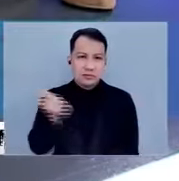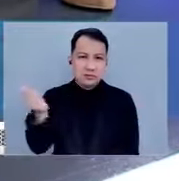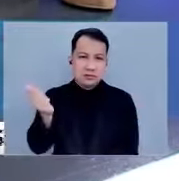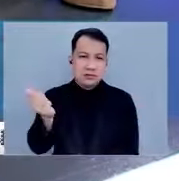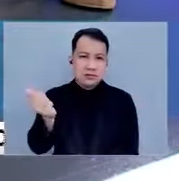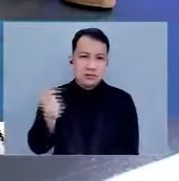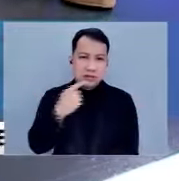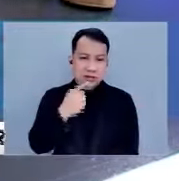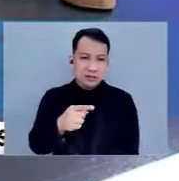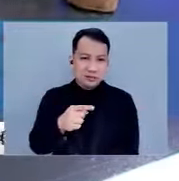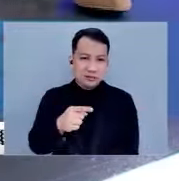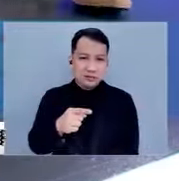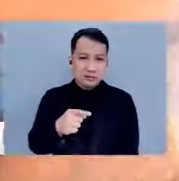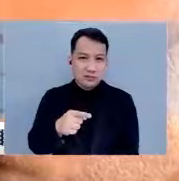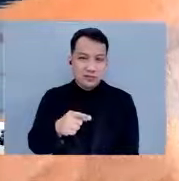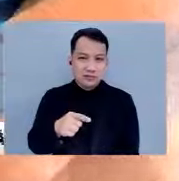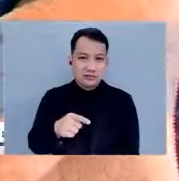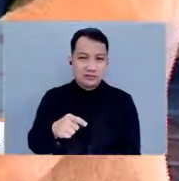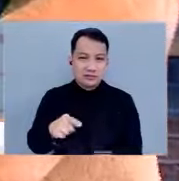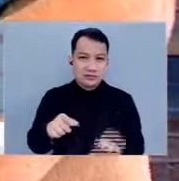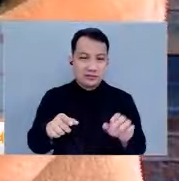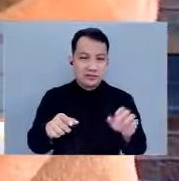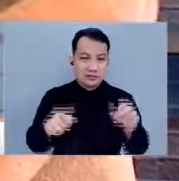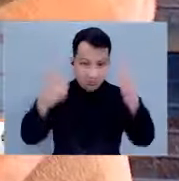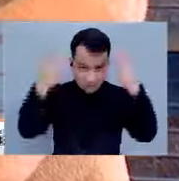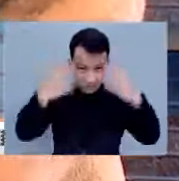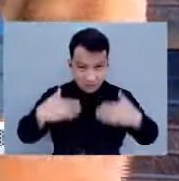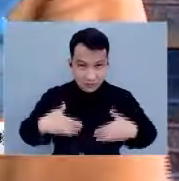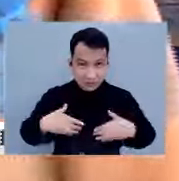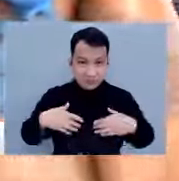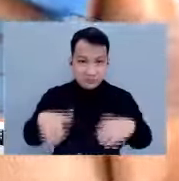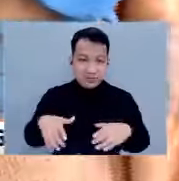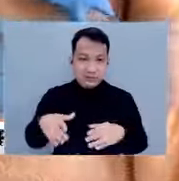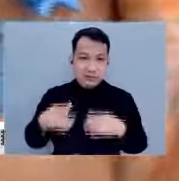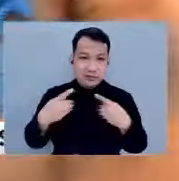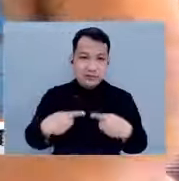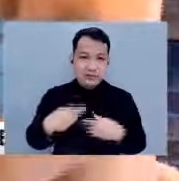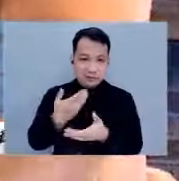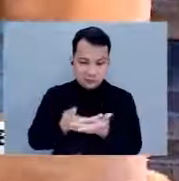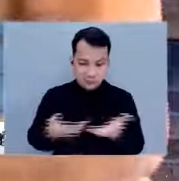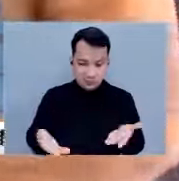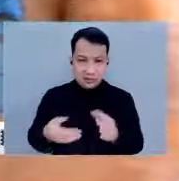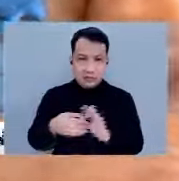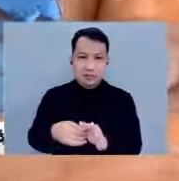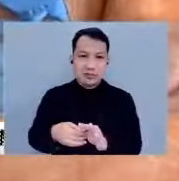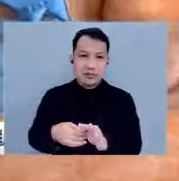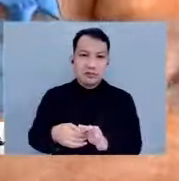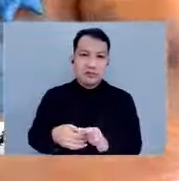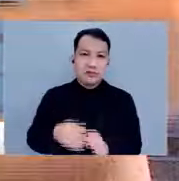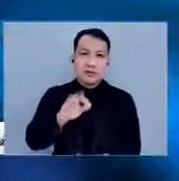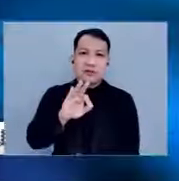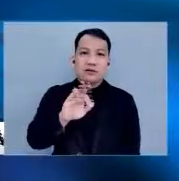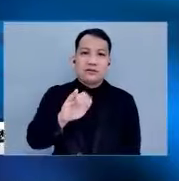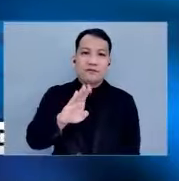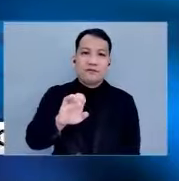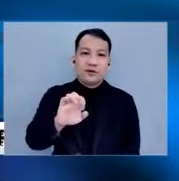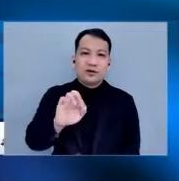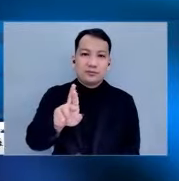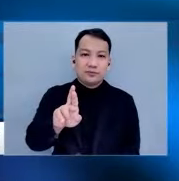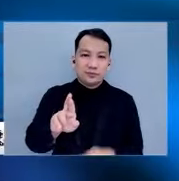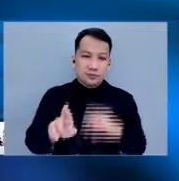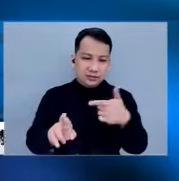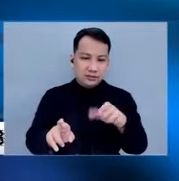mascot Sir Yes po ang mga mascot namin po ang ginagamit na materials po ay fiber glass po yung iba kasi